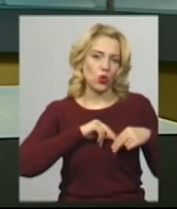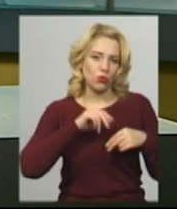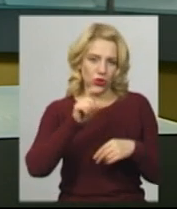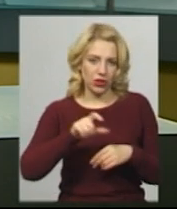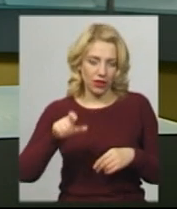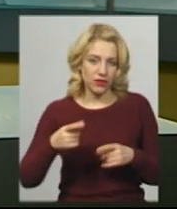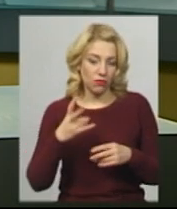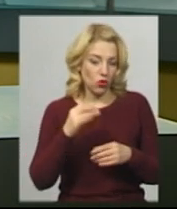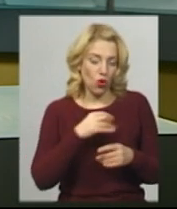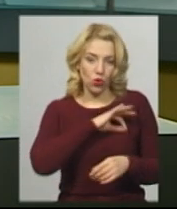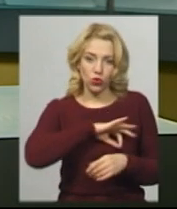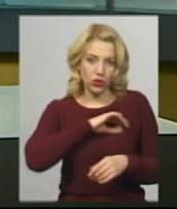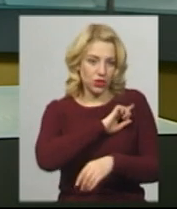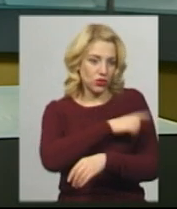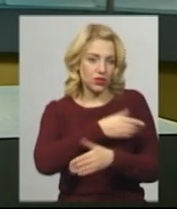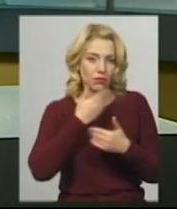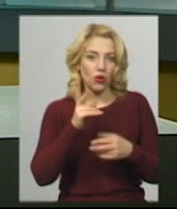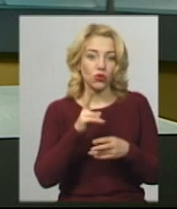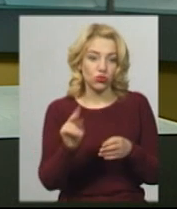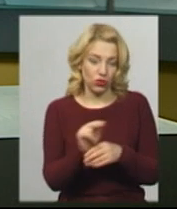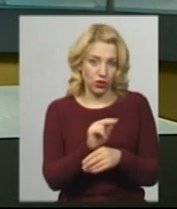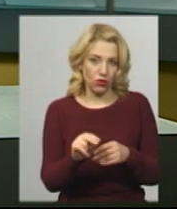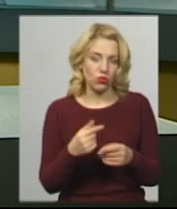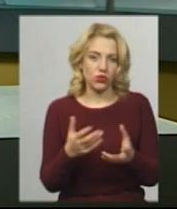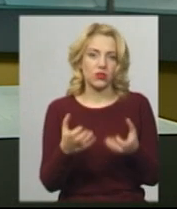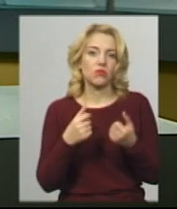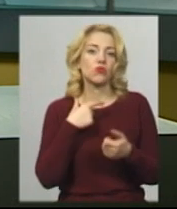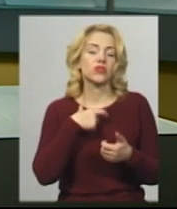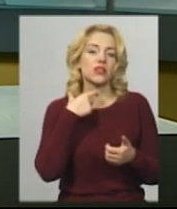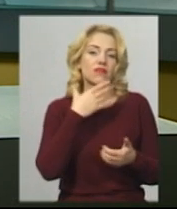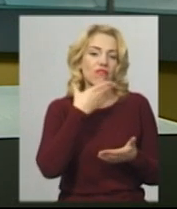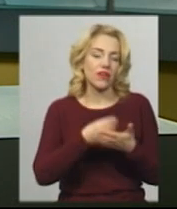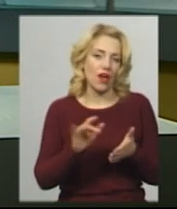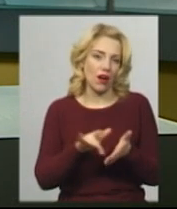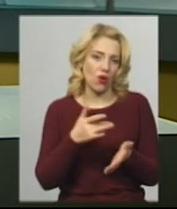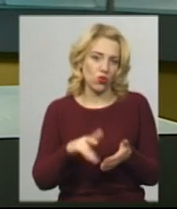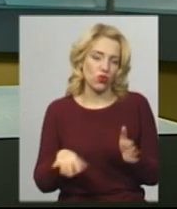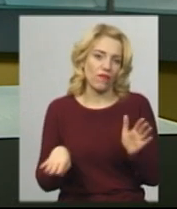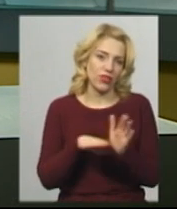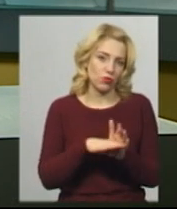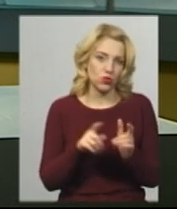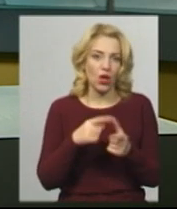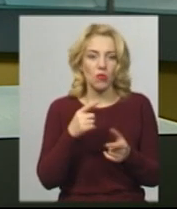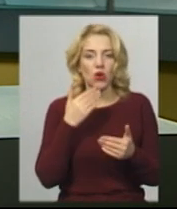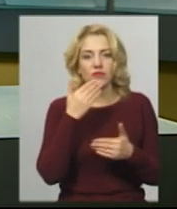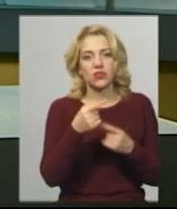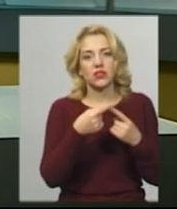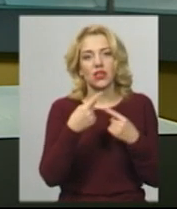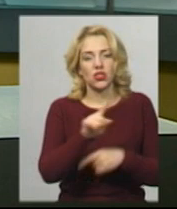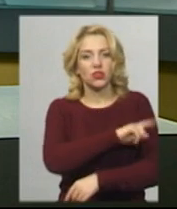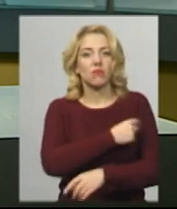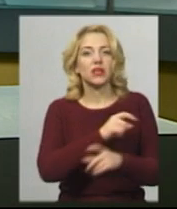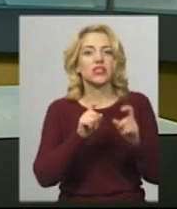довідки не мають. Тому, хто лікується, доводиться брати відпустку за свій рахунок або звертатися до інших медичних закладів. Чому так